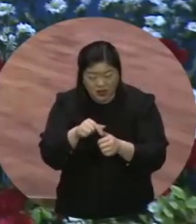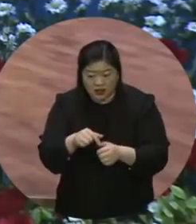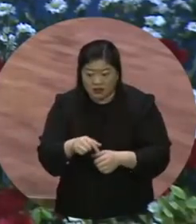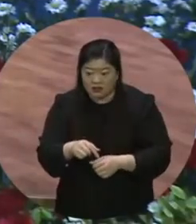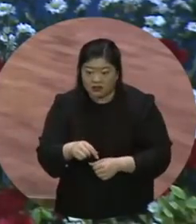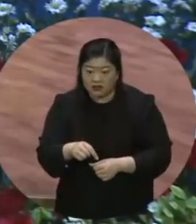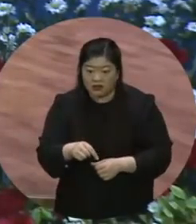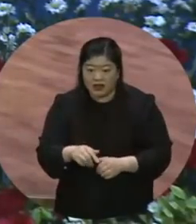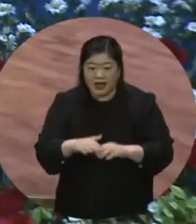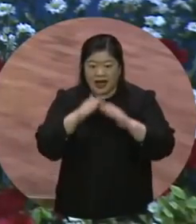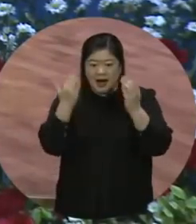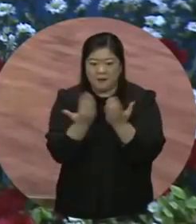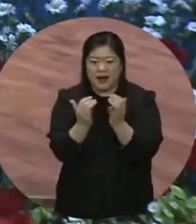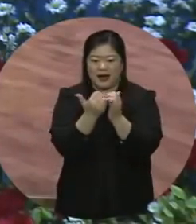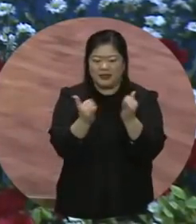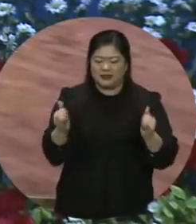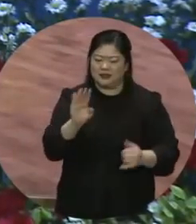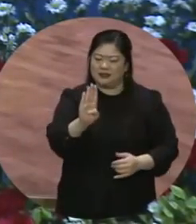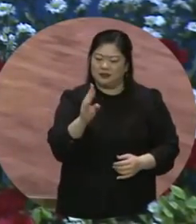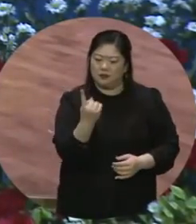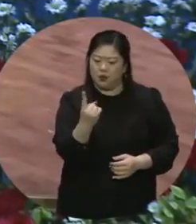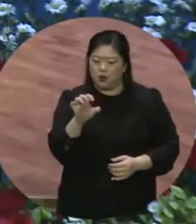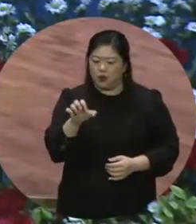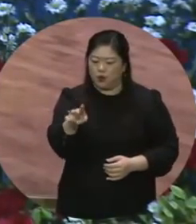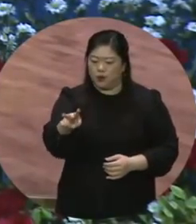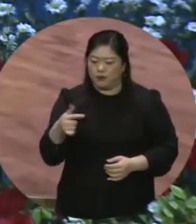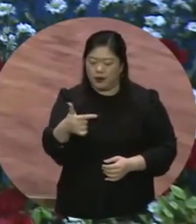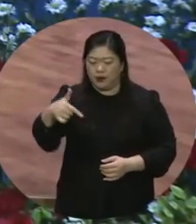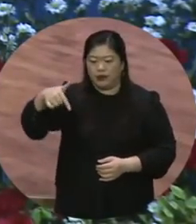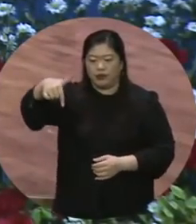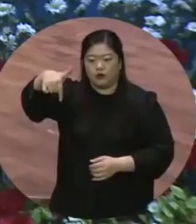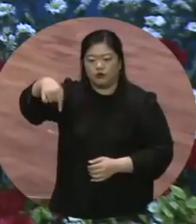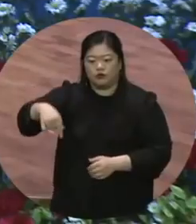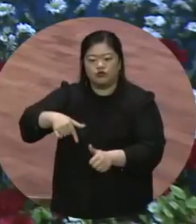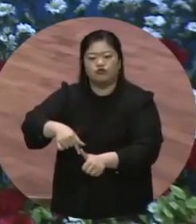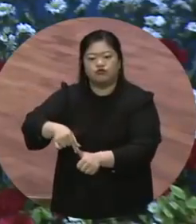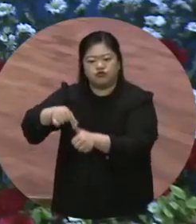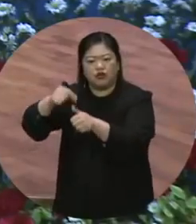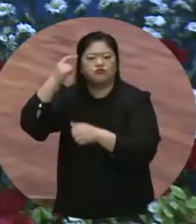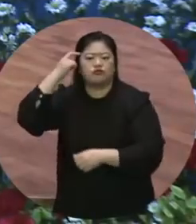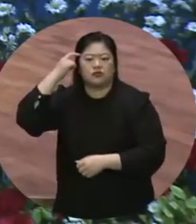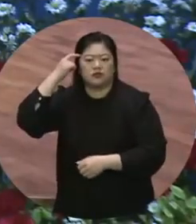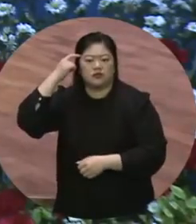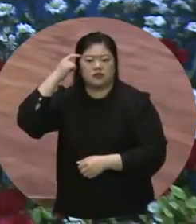그래요. 만인 보편 구원주의. 이게 천주교예요.